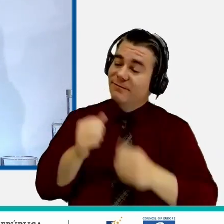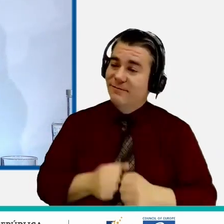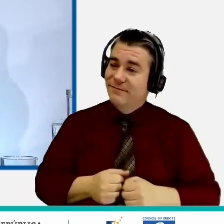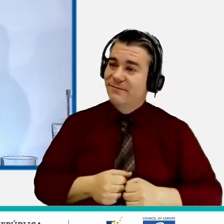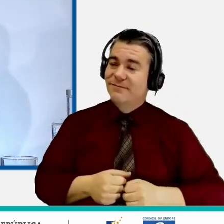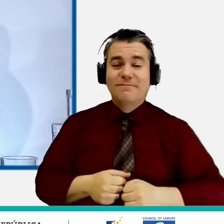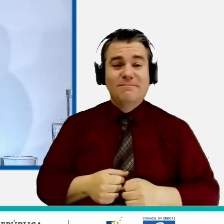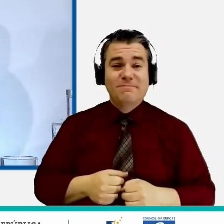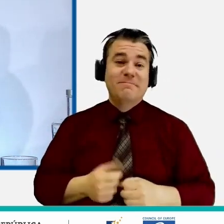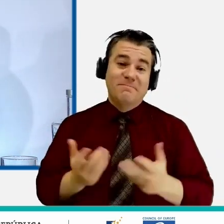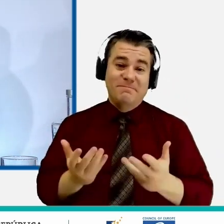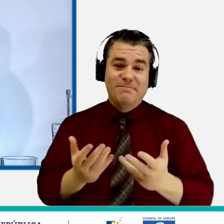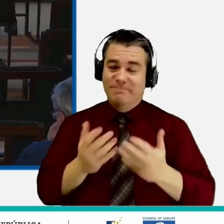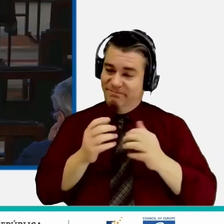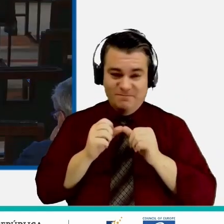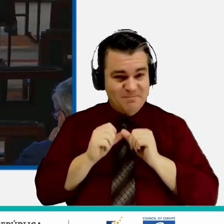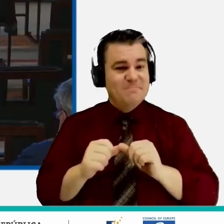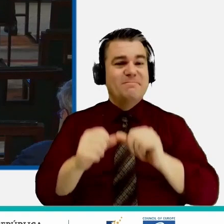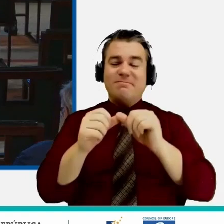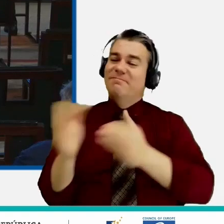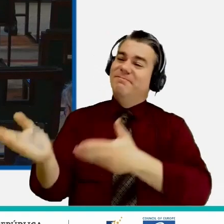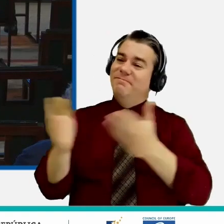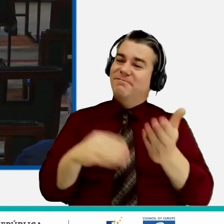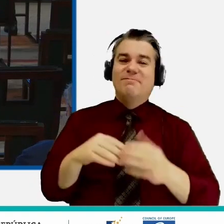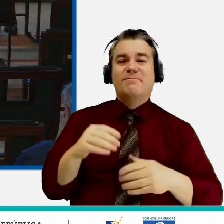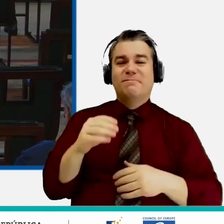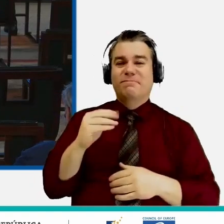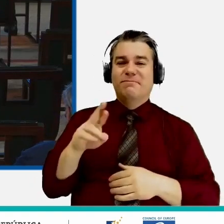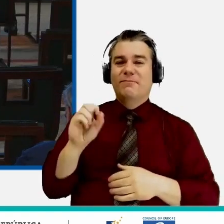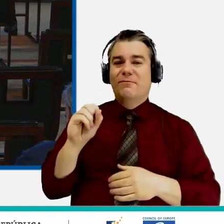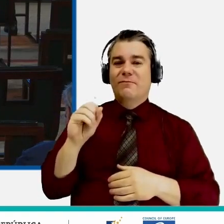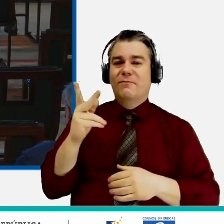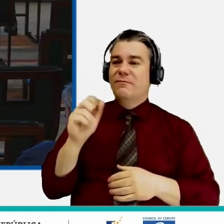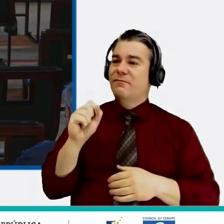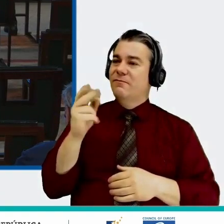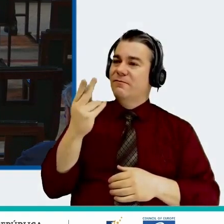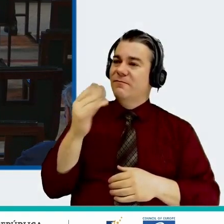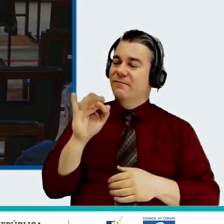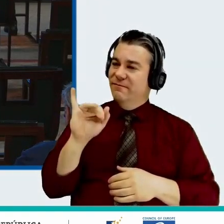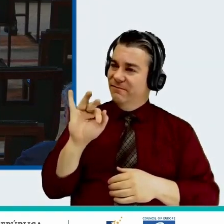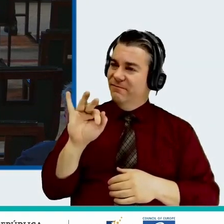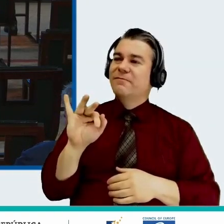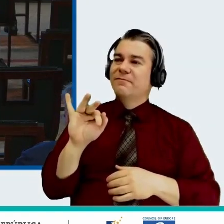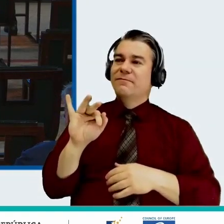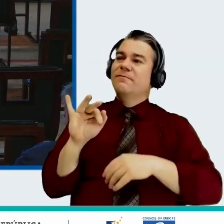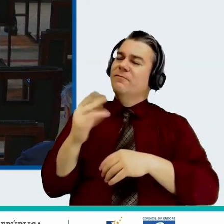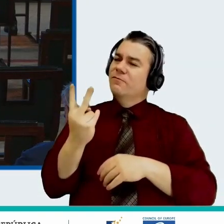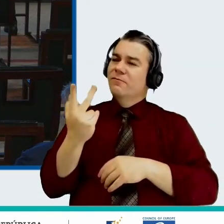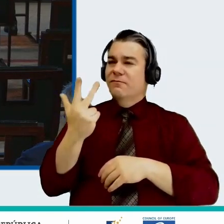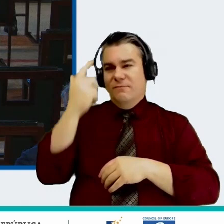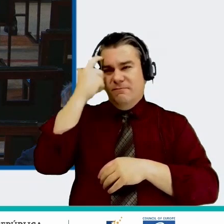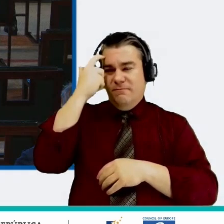any further delays, I would like to invite Mr. Ukashev to share really two or three thoughts, because we're running out of time. Thank you so